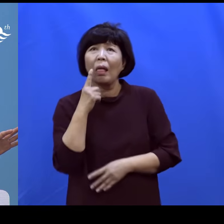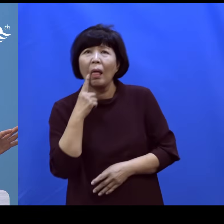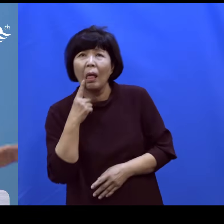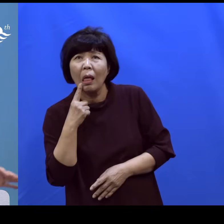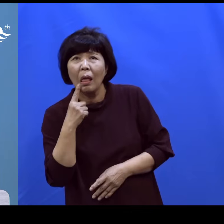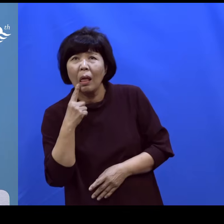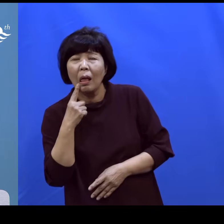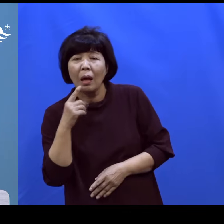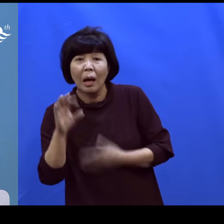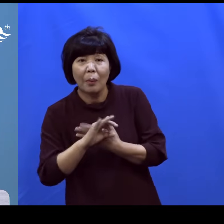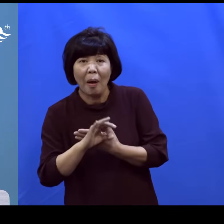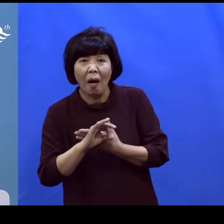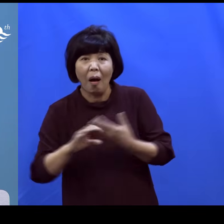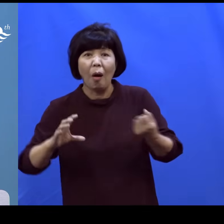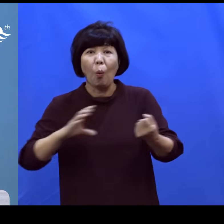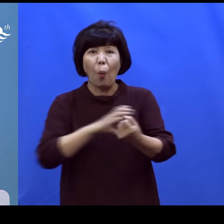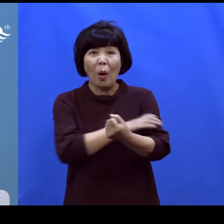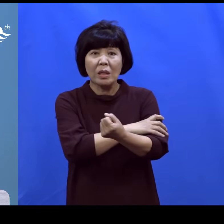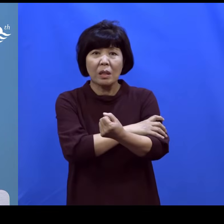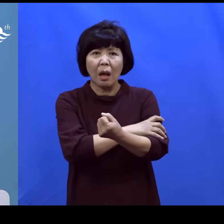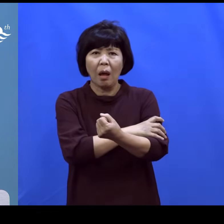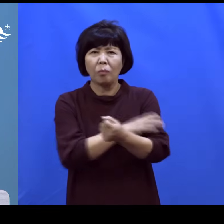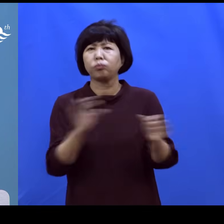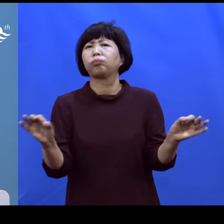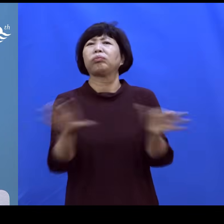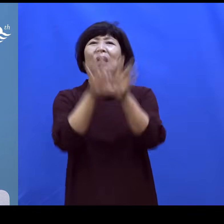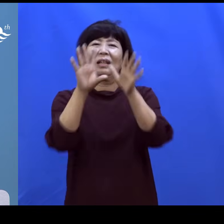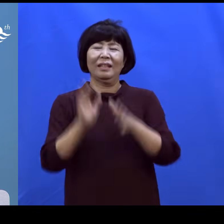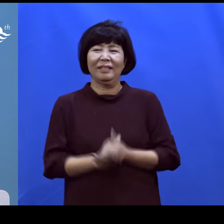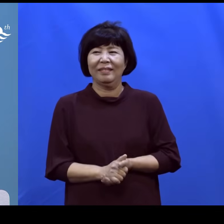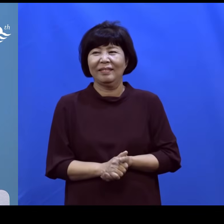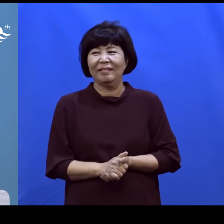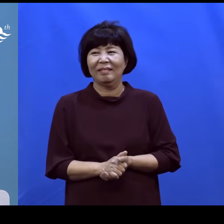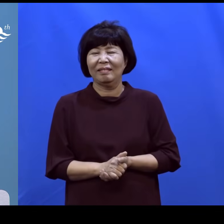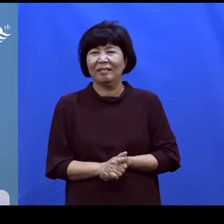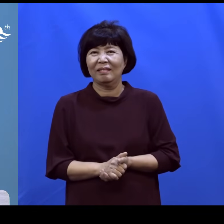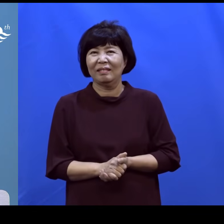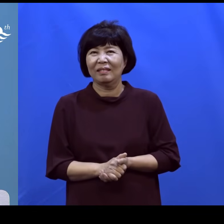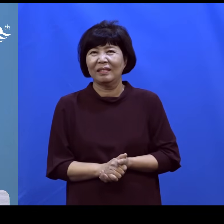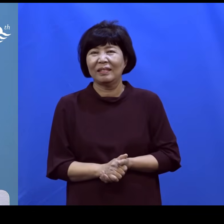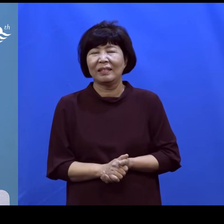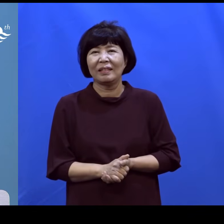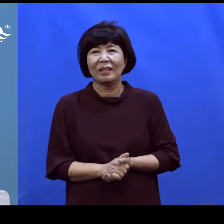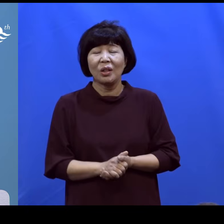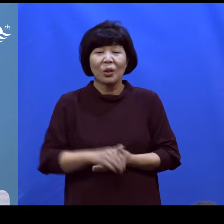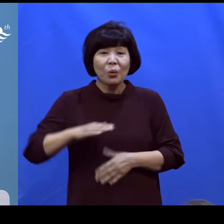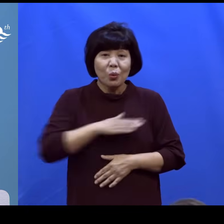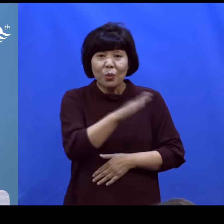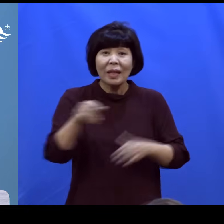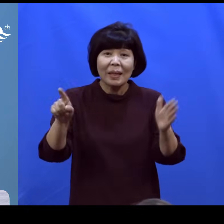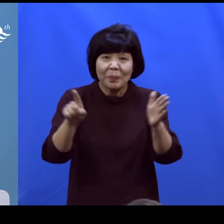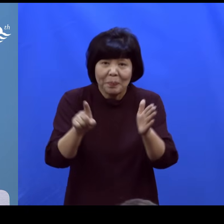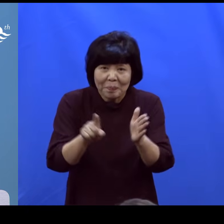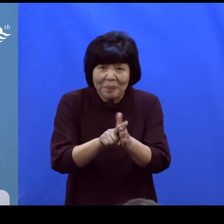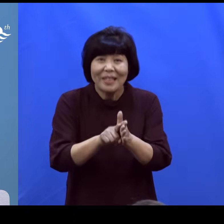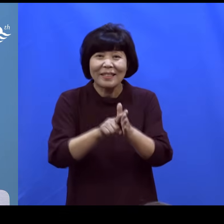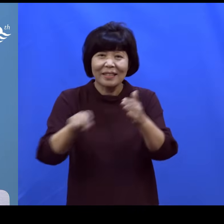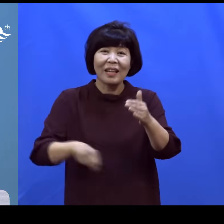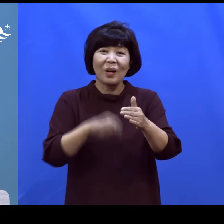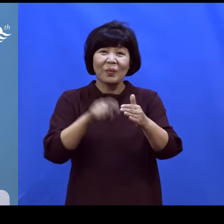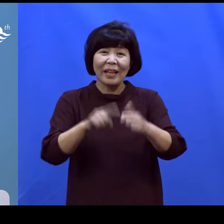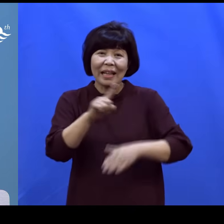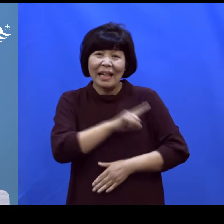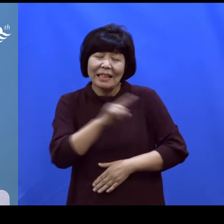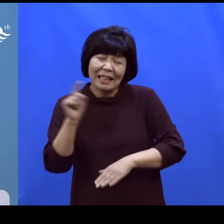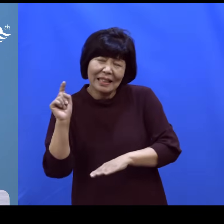거예요. 여러분, 오늘 우리는 그리스도를 높이는 일이야말로 우리의 신앙의 가장 영광스러운 일입니다.